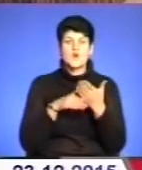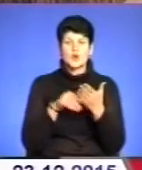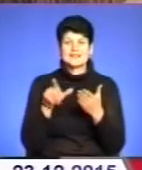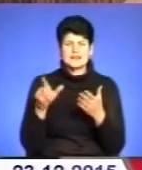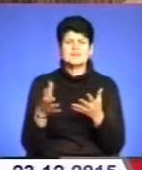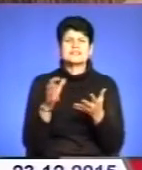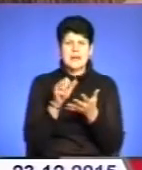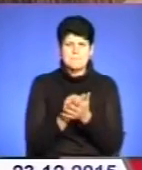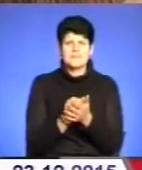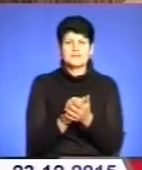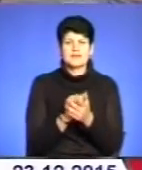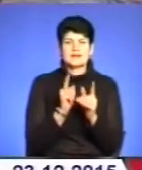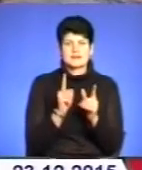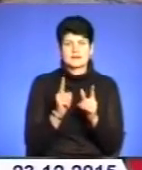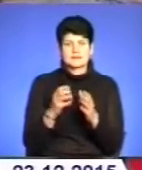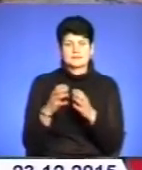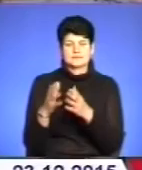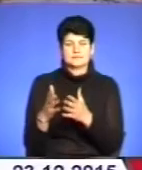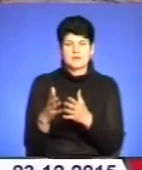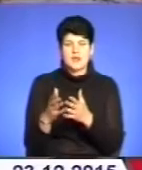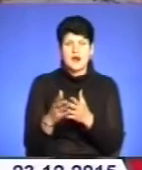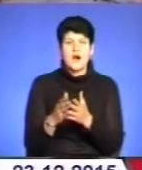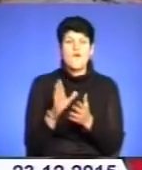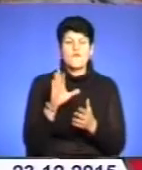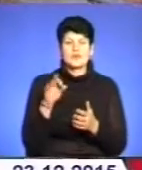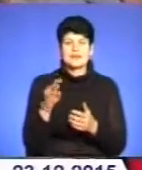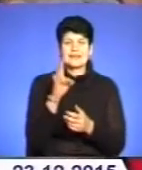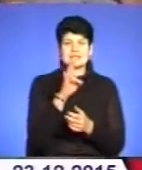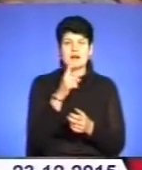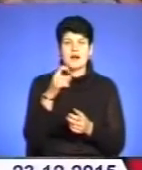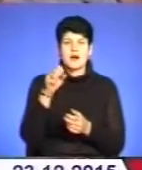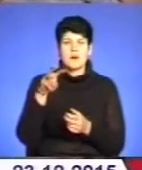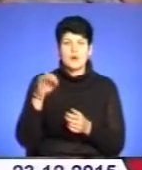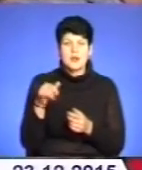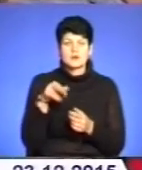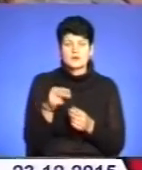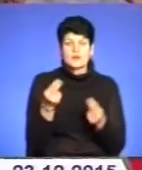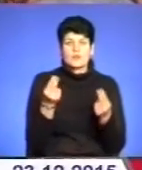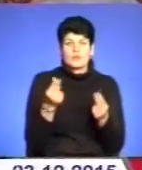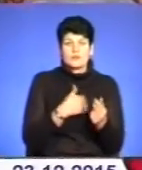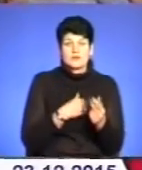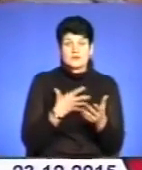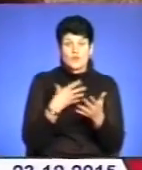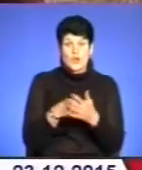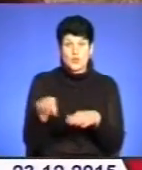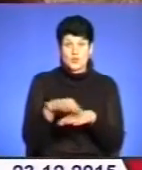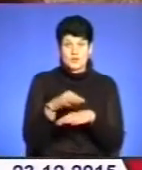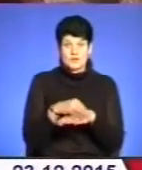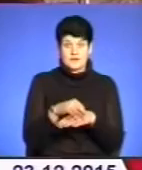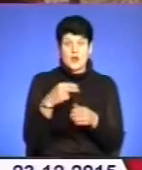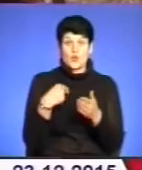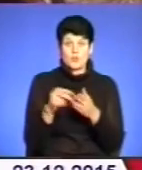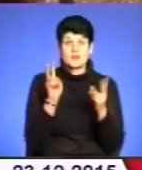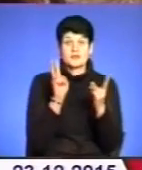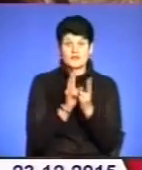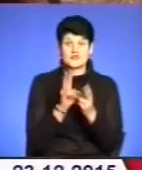принципі, зараз тільки для полку АЗОВ. А волонтер Назар Хамуляк пішов на побачення за гроші з власною дружиною. Вона купила зустріч з